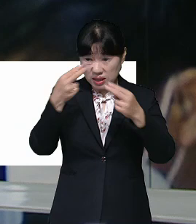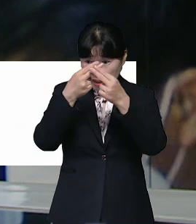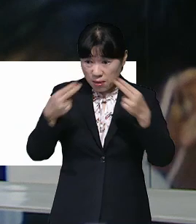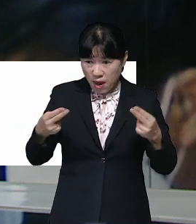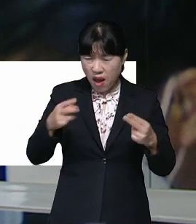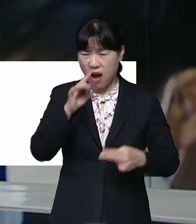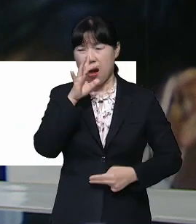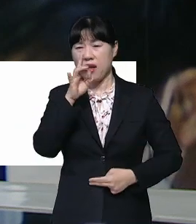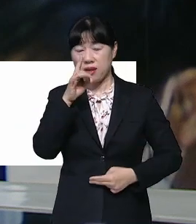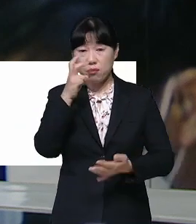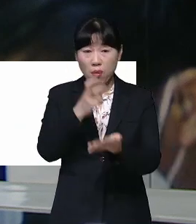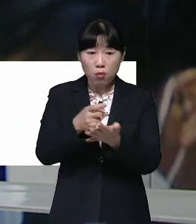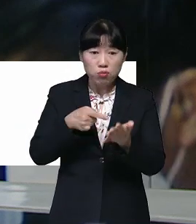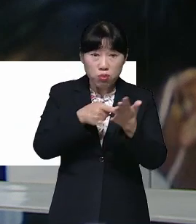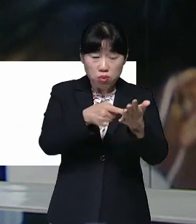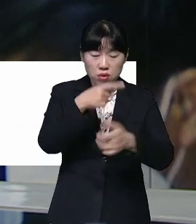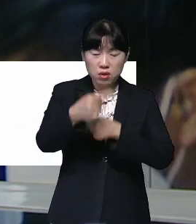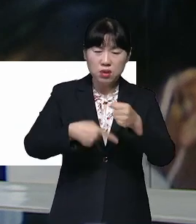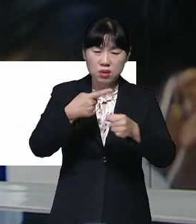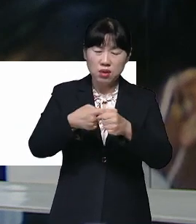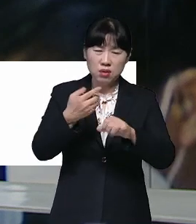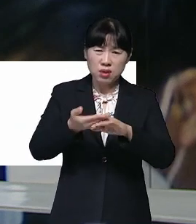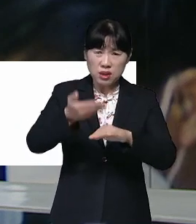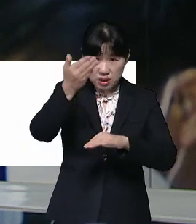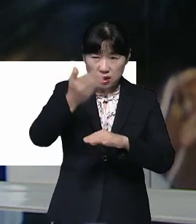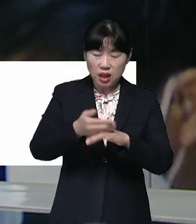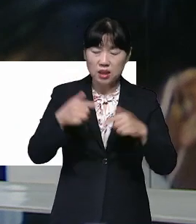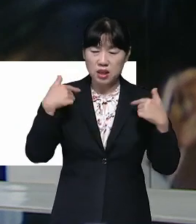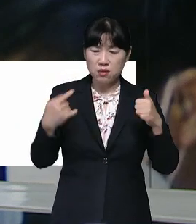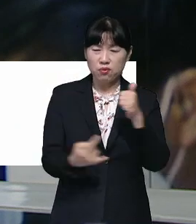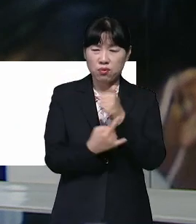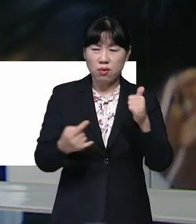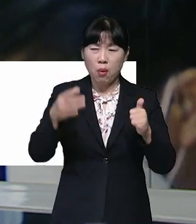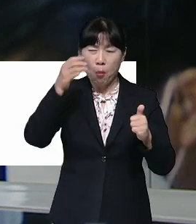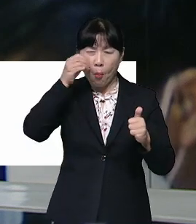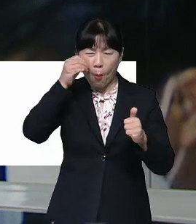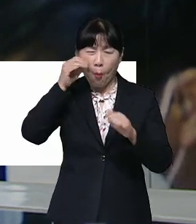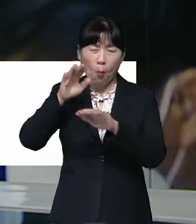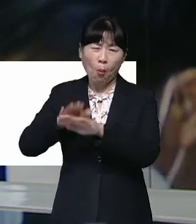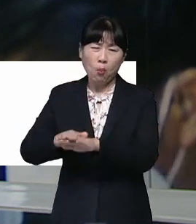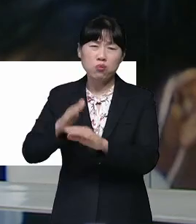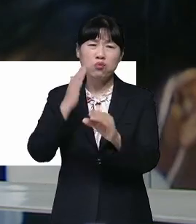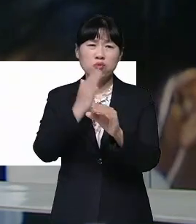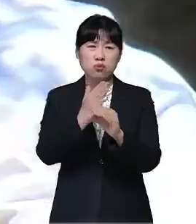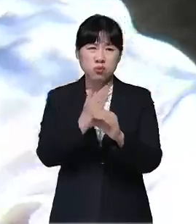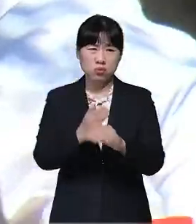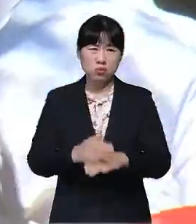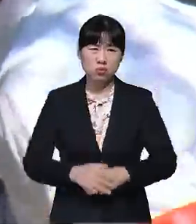1년 넘게 상 위에 묶여 있습니다 서울방송 문 부정 의 증 기자입니다